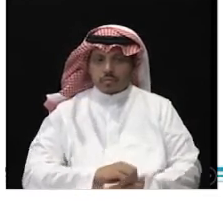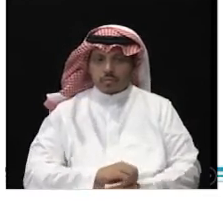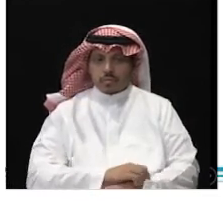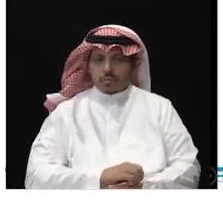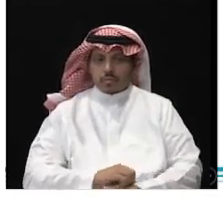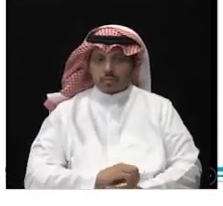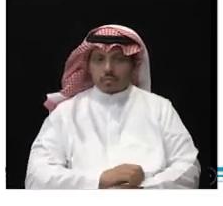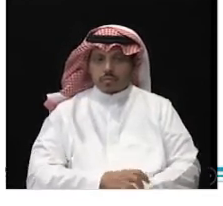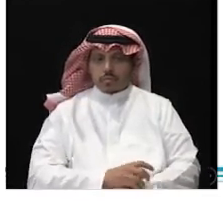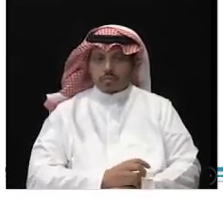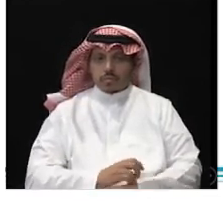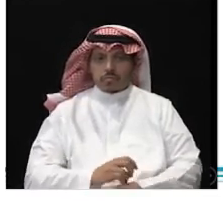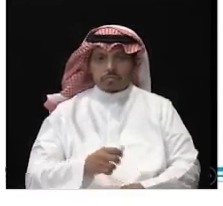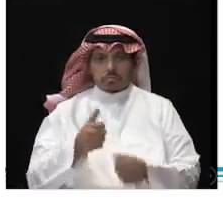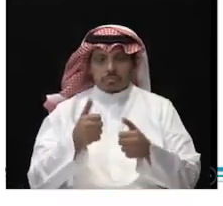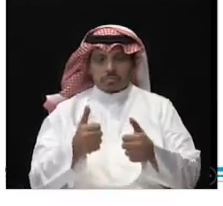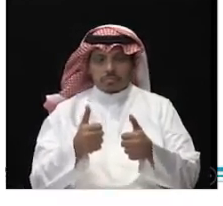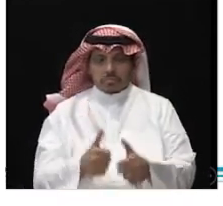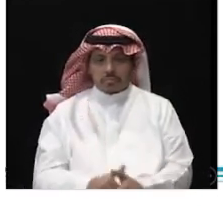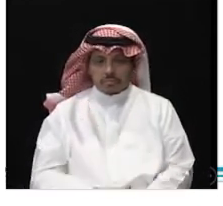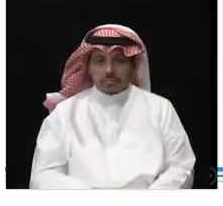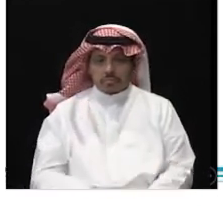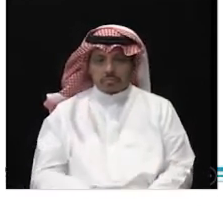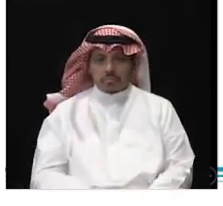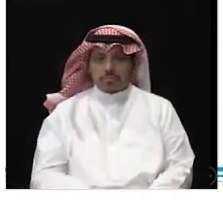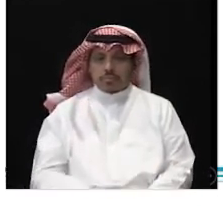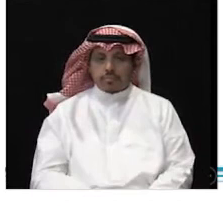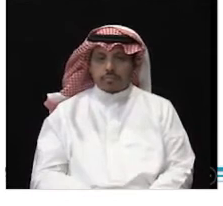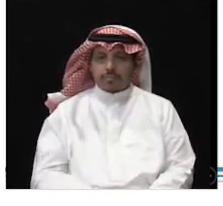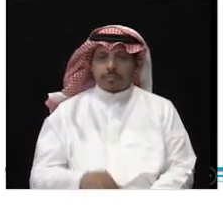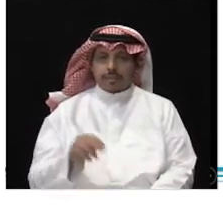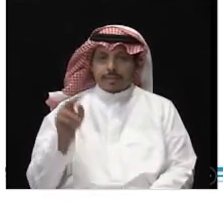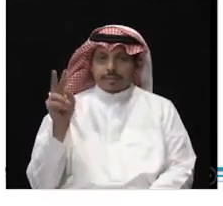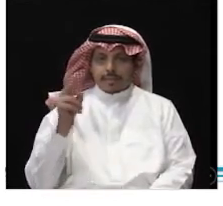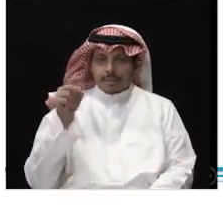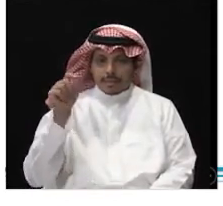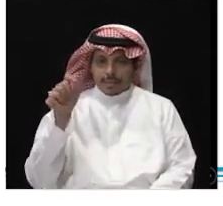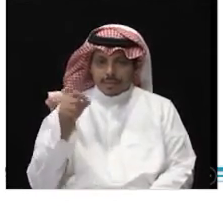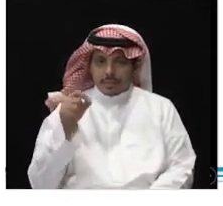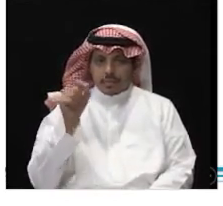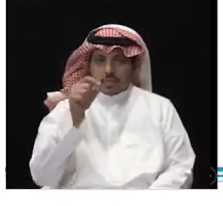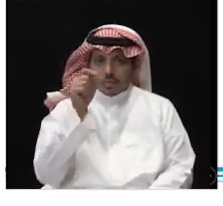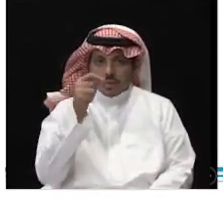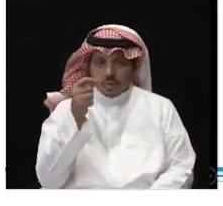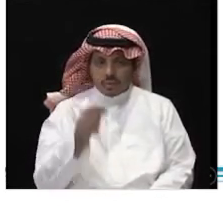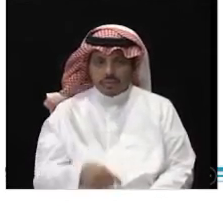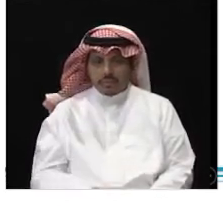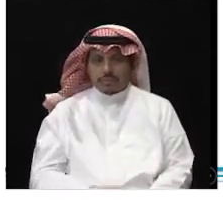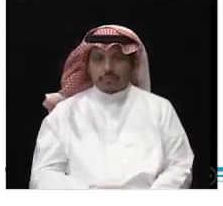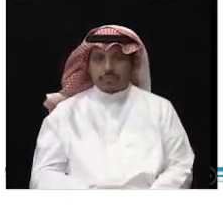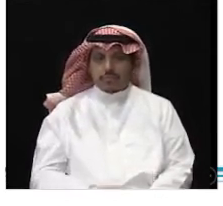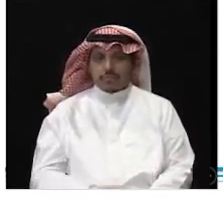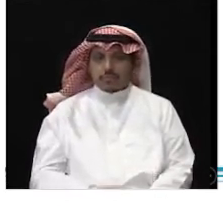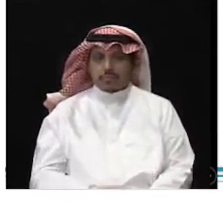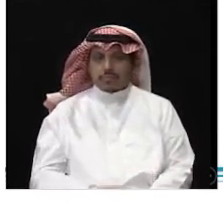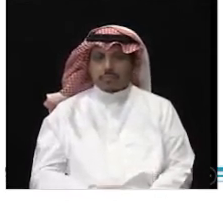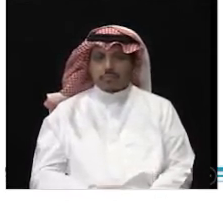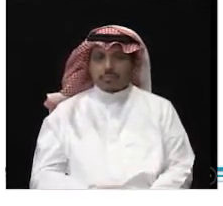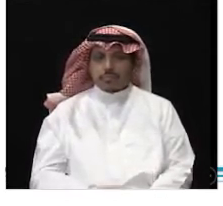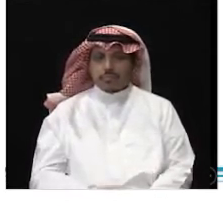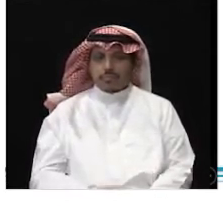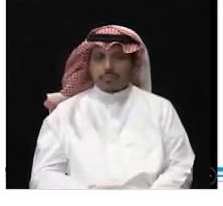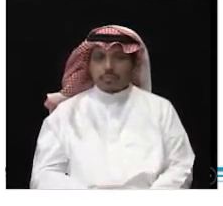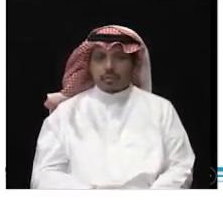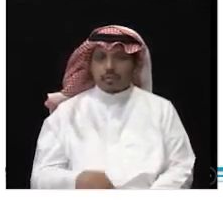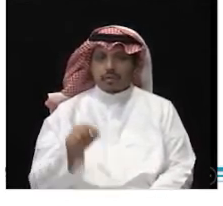تن، أحسنتم، رائعون. إذن تن تن تن، لاحظ بأن صوت